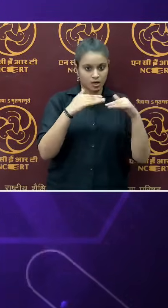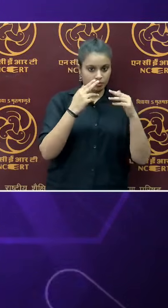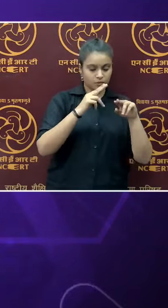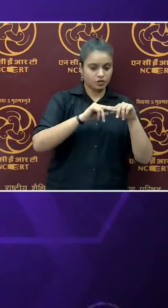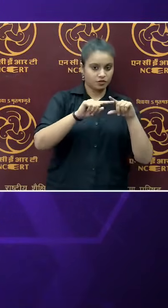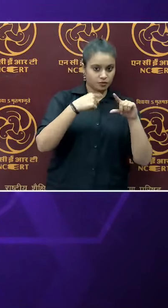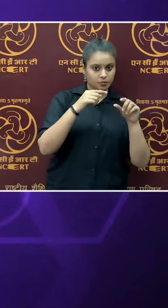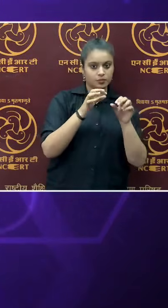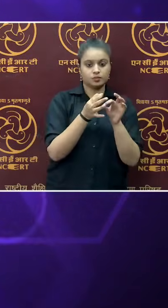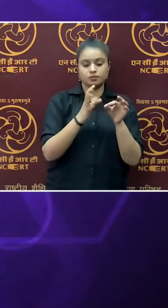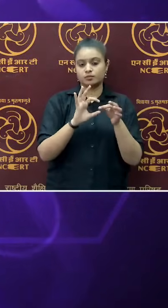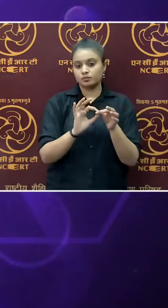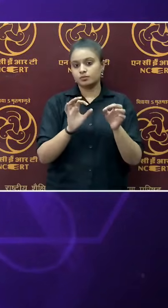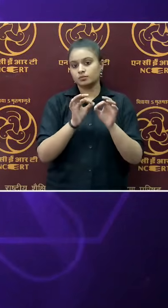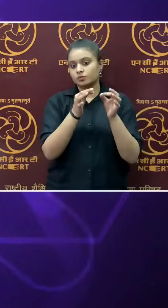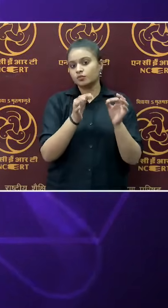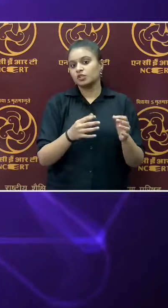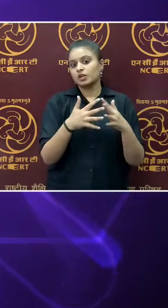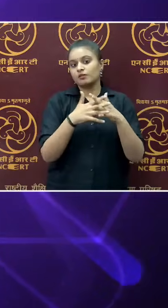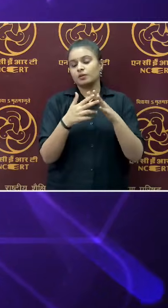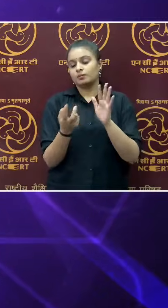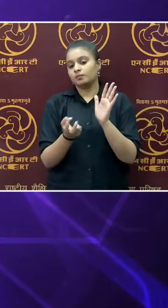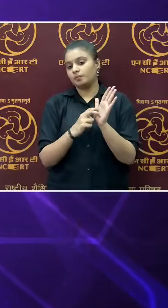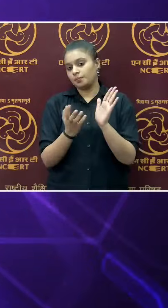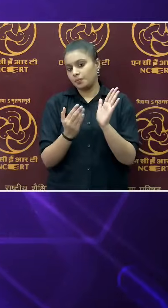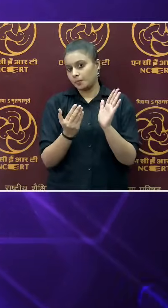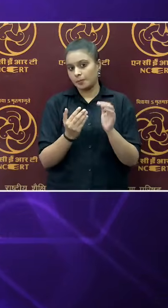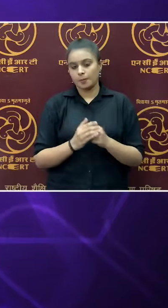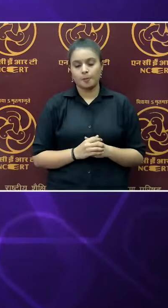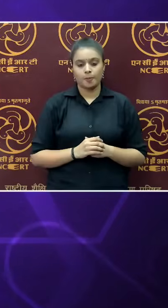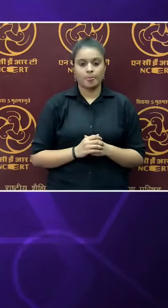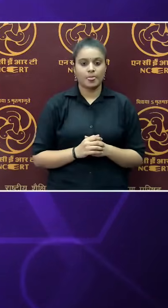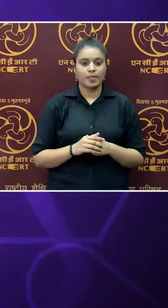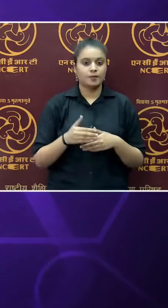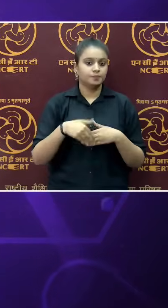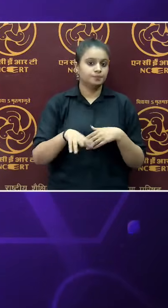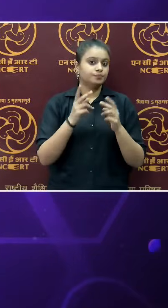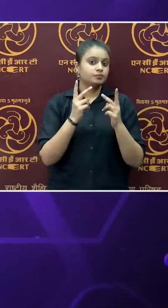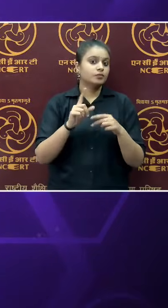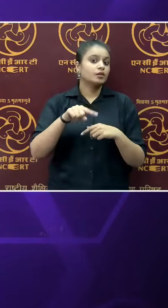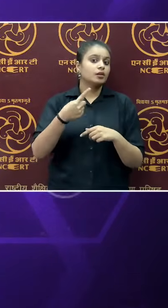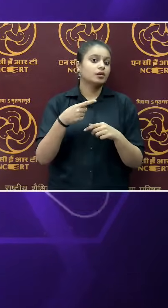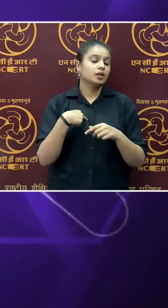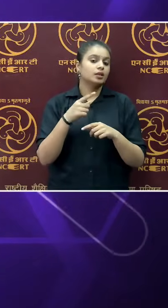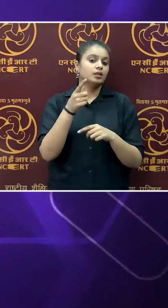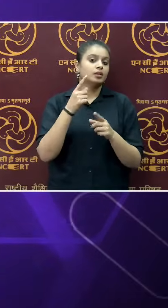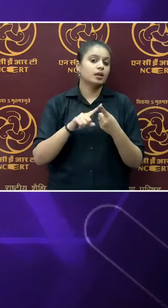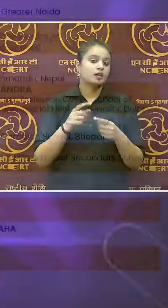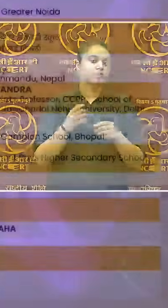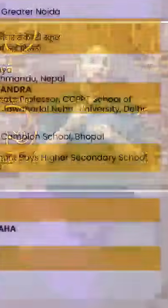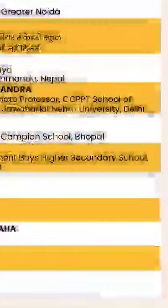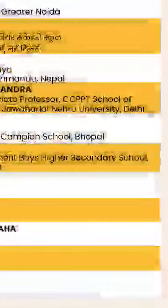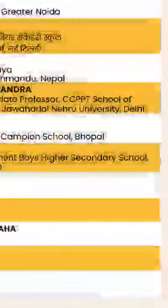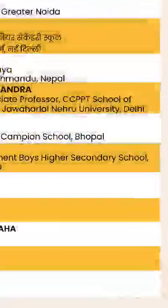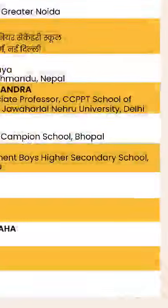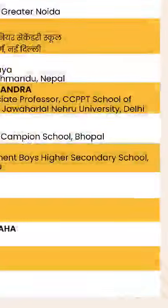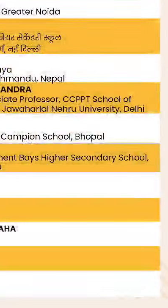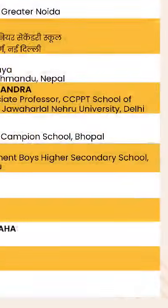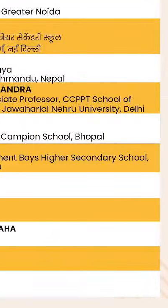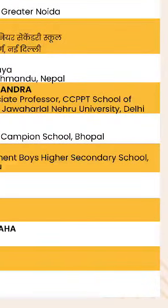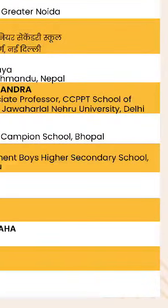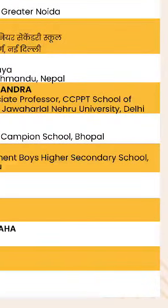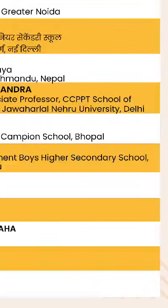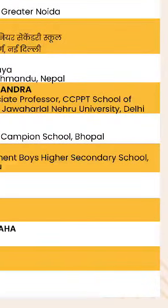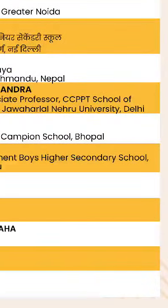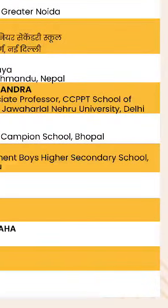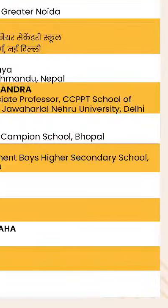फ्लिपकार्ट और NCERT की ऑफिशियल वेबसाइट से ऑर्डर कर सकते हैं। चलिए देखते हैं कल प्रसारित होने वाले सत्रों की एक झलक। सुबह का पहला